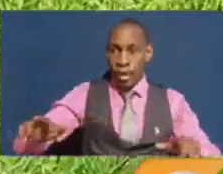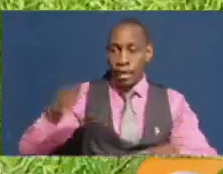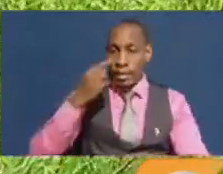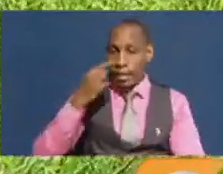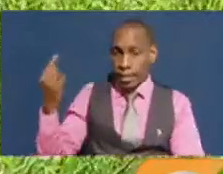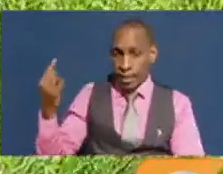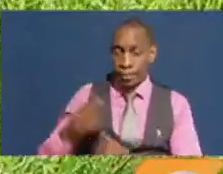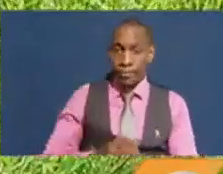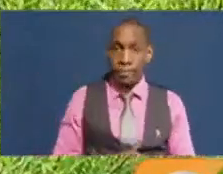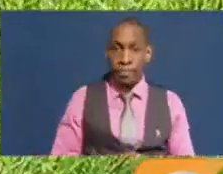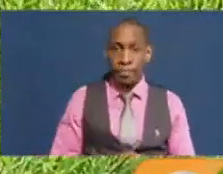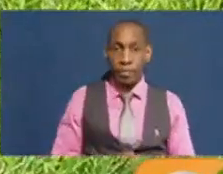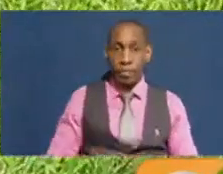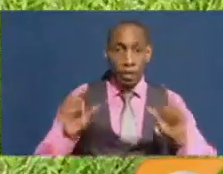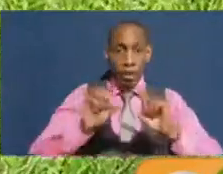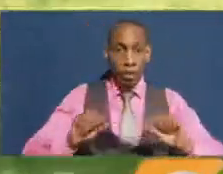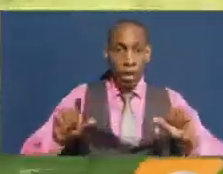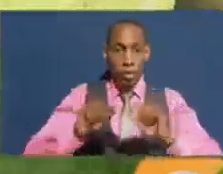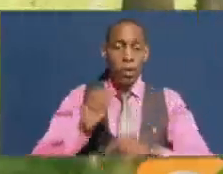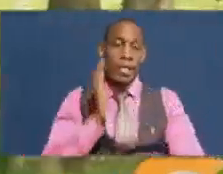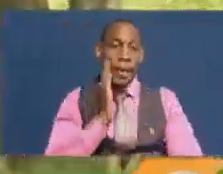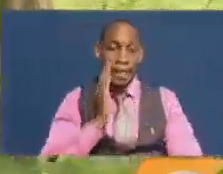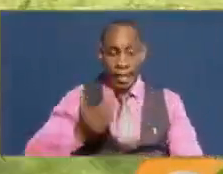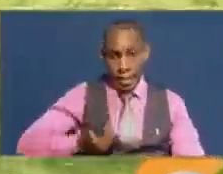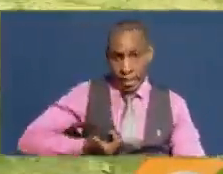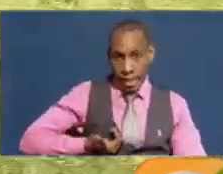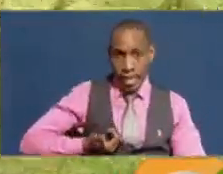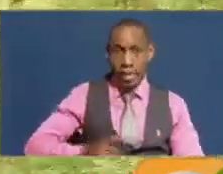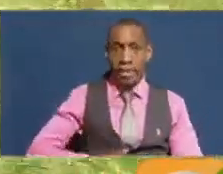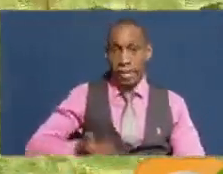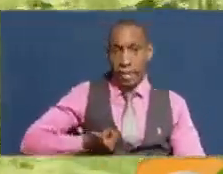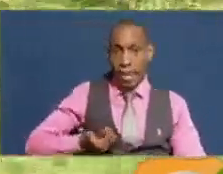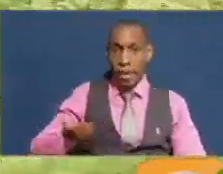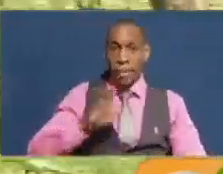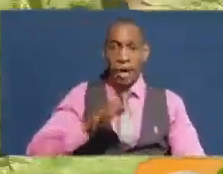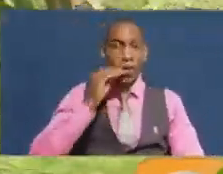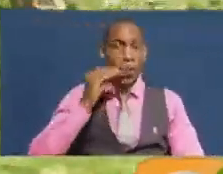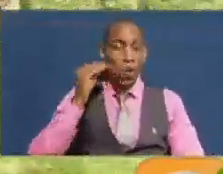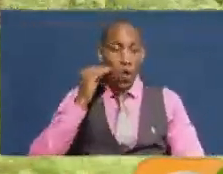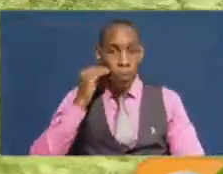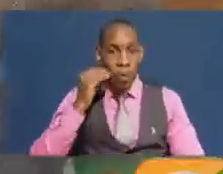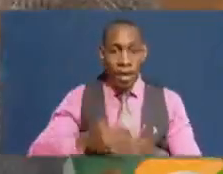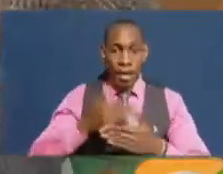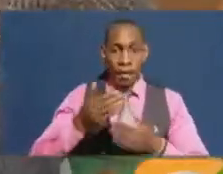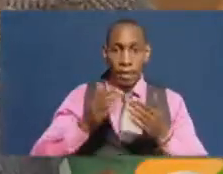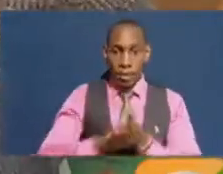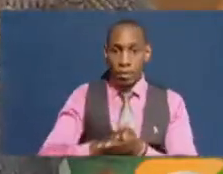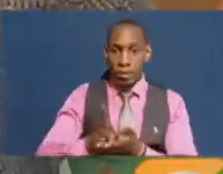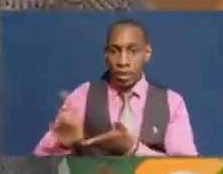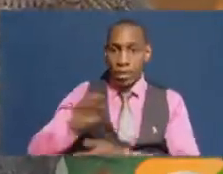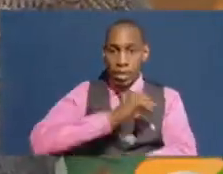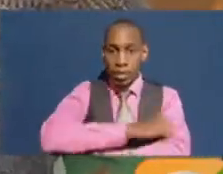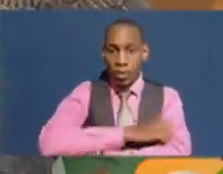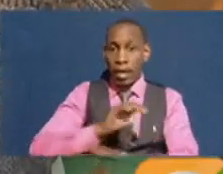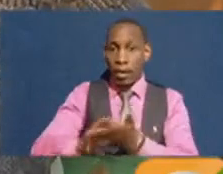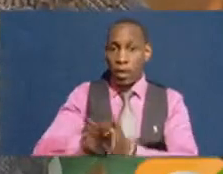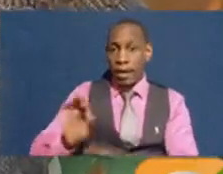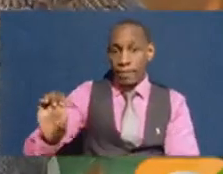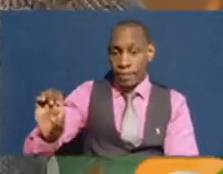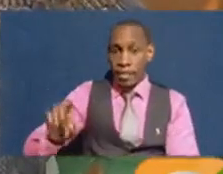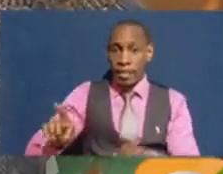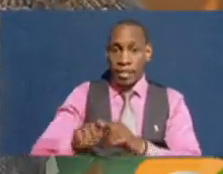mpunga. Kulingana na mamake marehemu, Wendy alirejea nyumbani Jumatatu baada ya kutimuliwa shuleni kwa kukosa karo